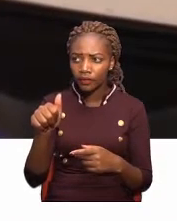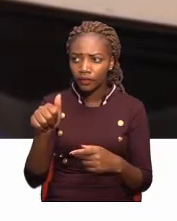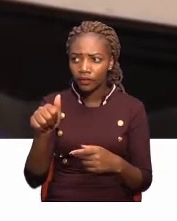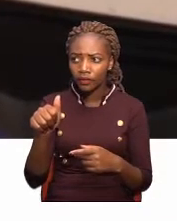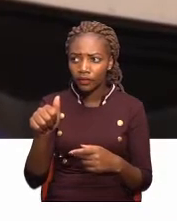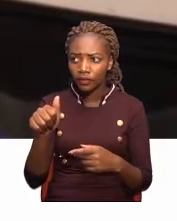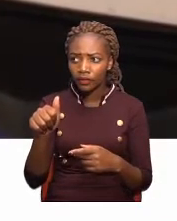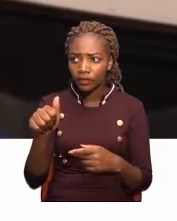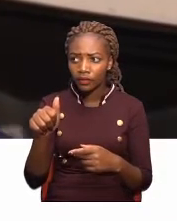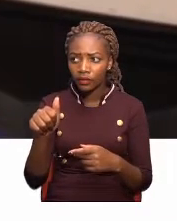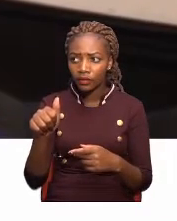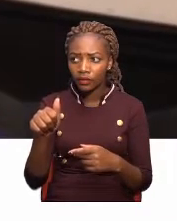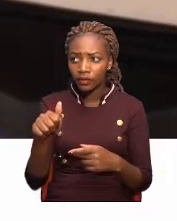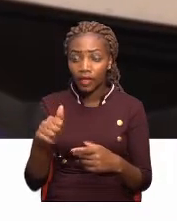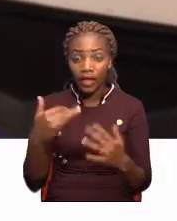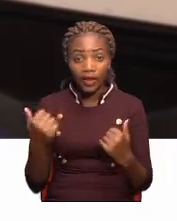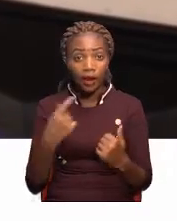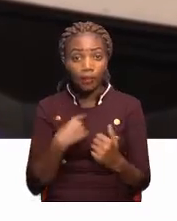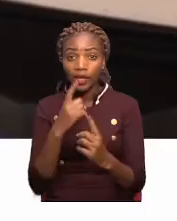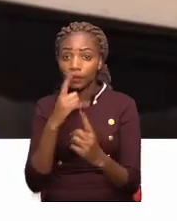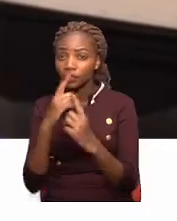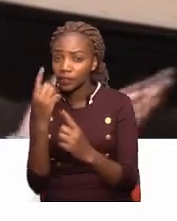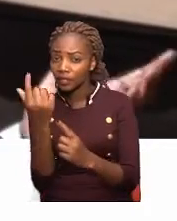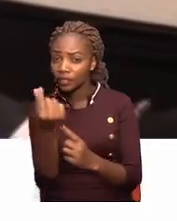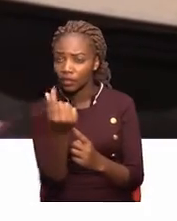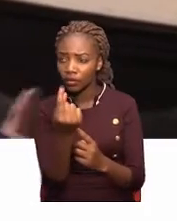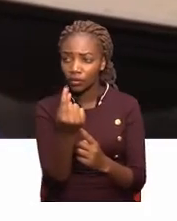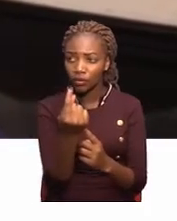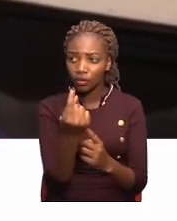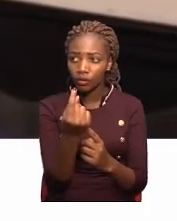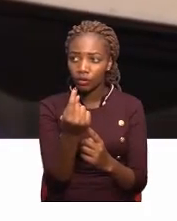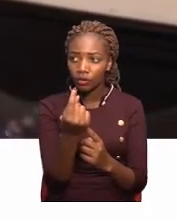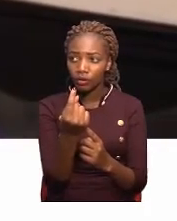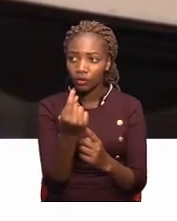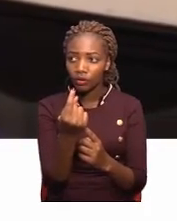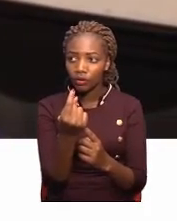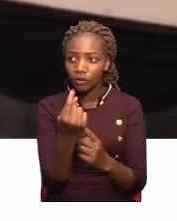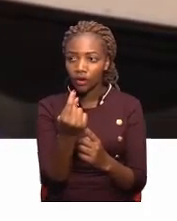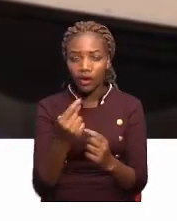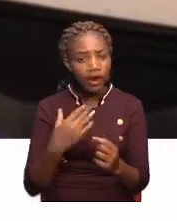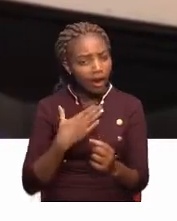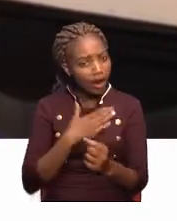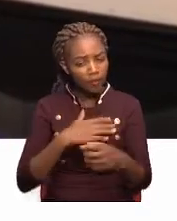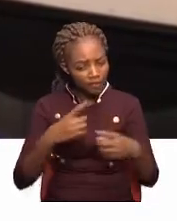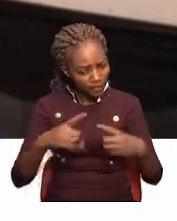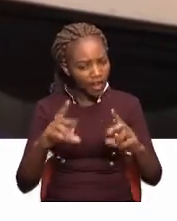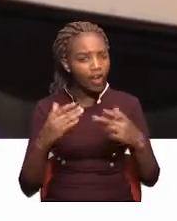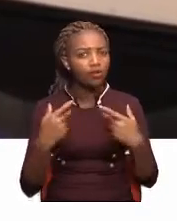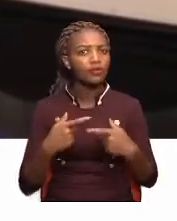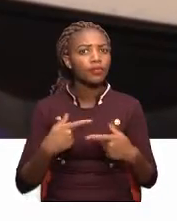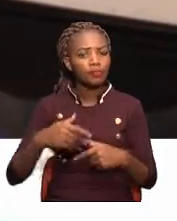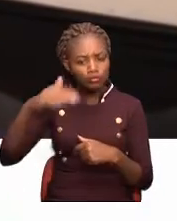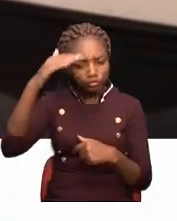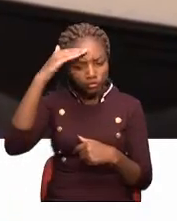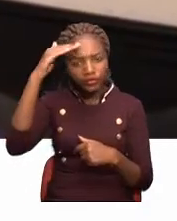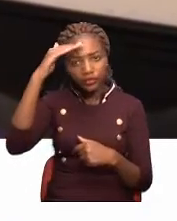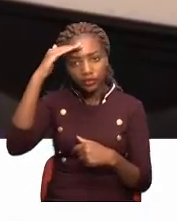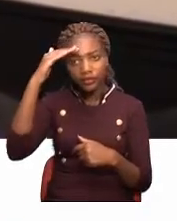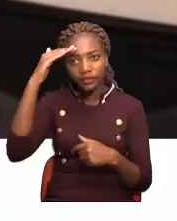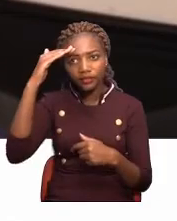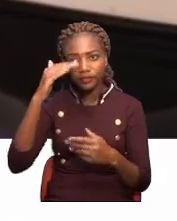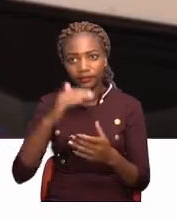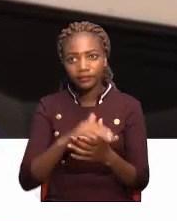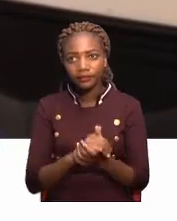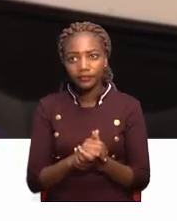Sasa hiyo tutaongea kidogo, uone wachea watu wetu wakunywa kama changaa hiyo, lakini mbuza hii ni